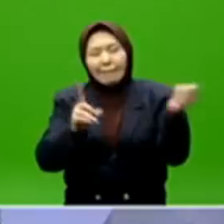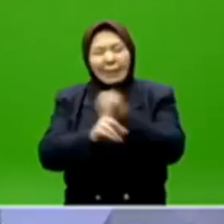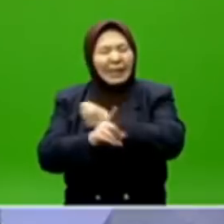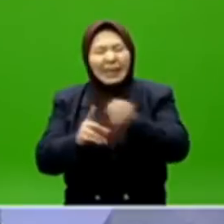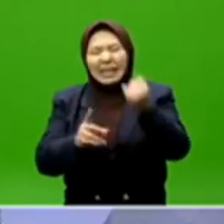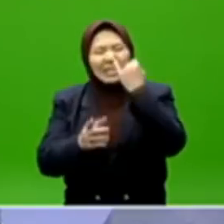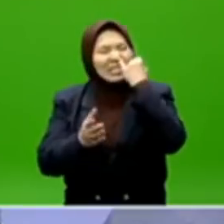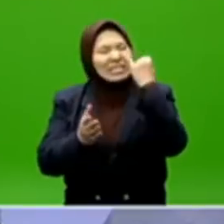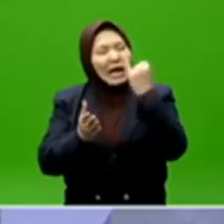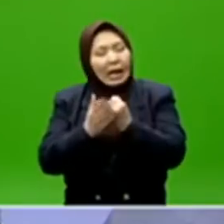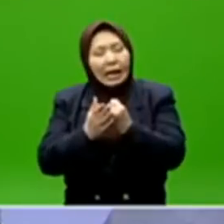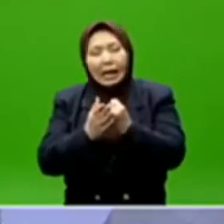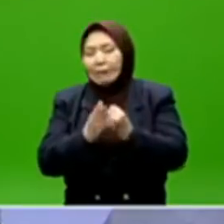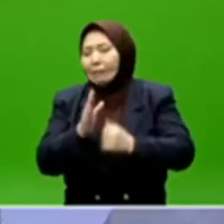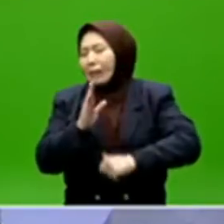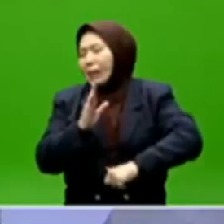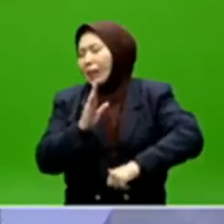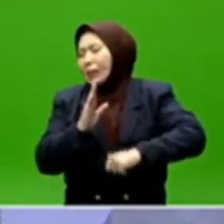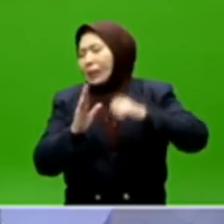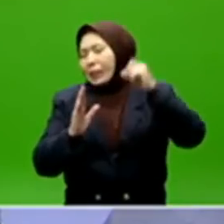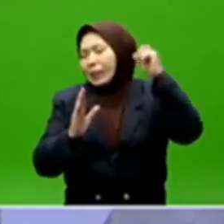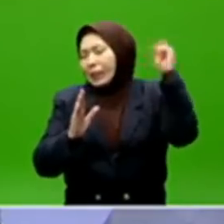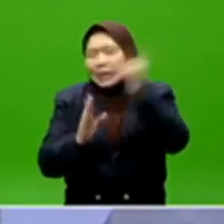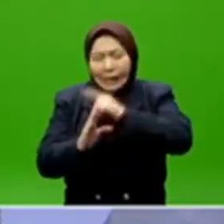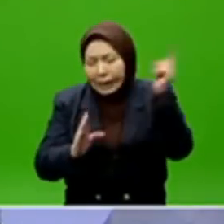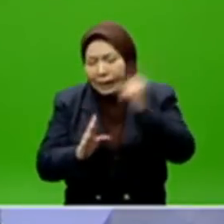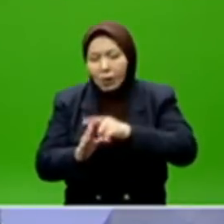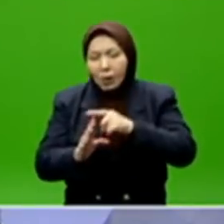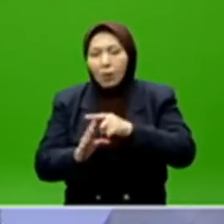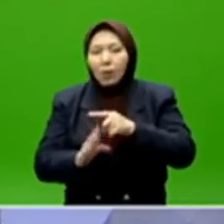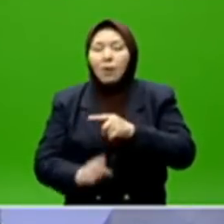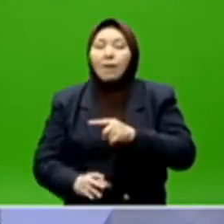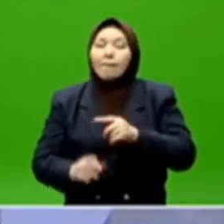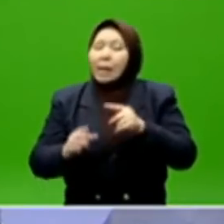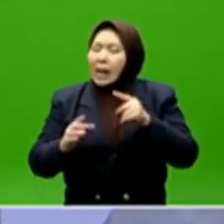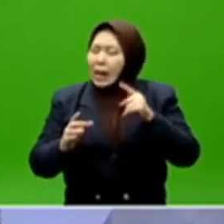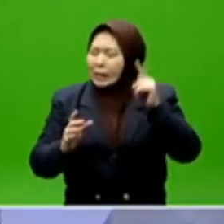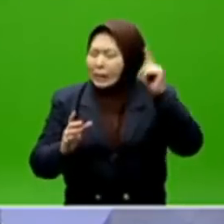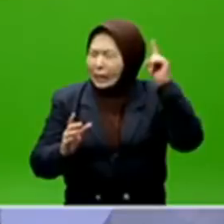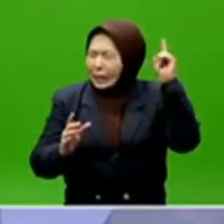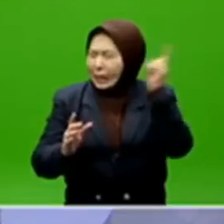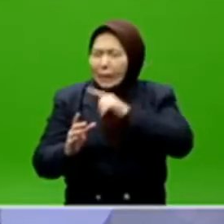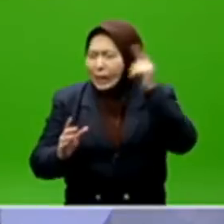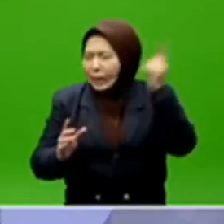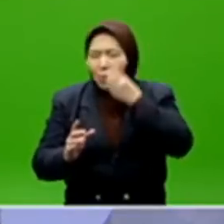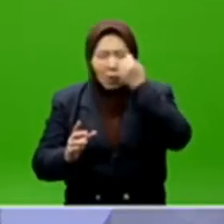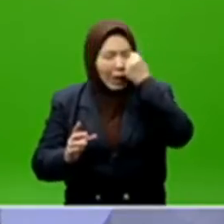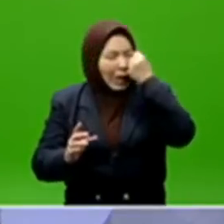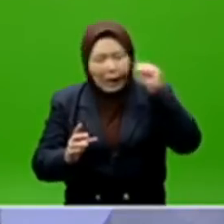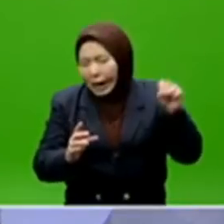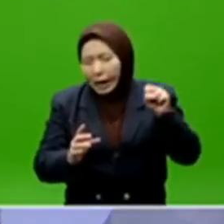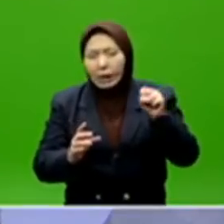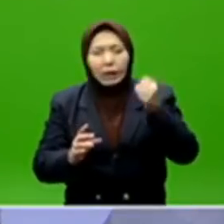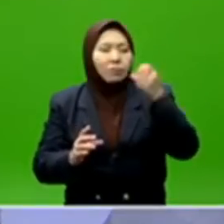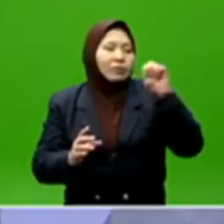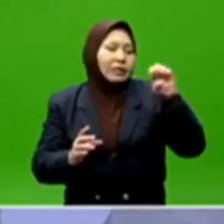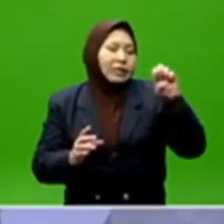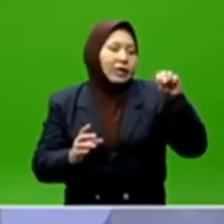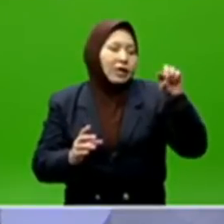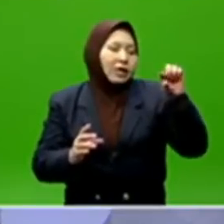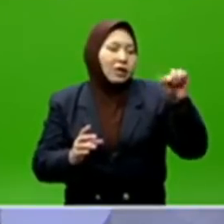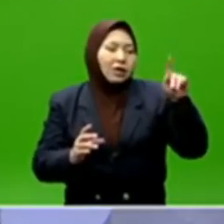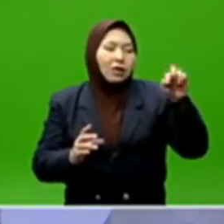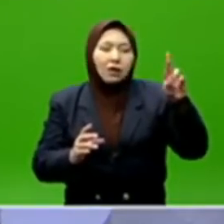itu maksudnya melampau-lampau zalimnya. Kafar iaitu melampau-lampau keingkarannya kepada Allah. Baru gigi sakit